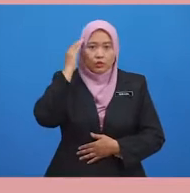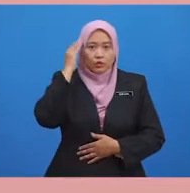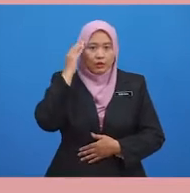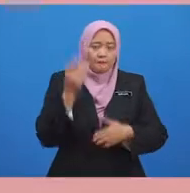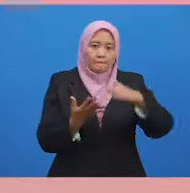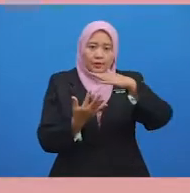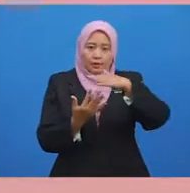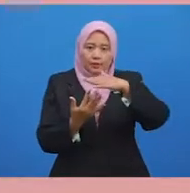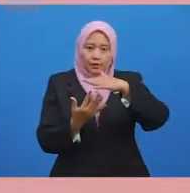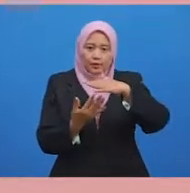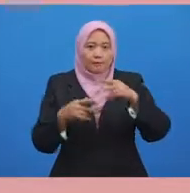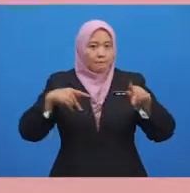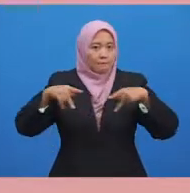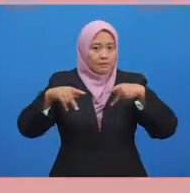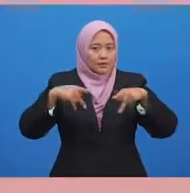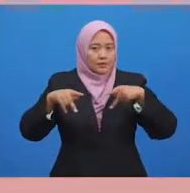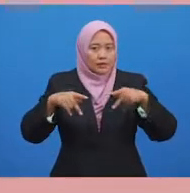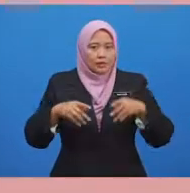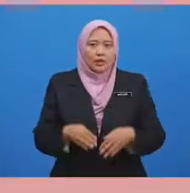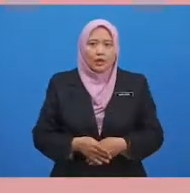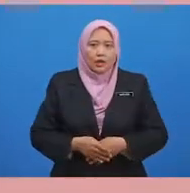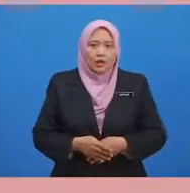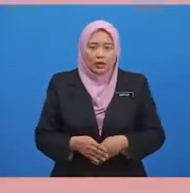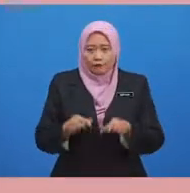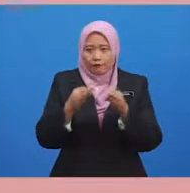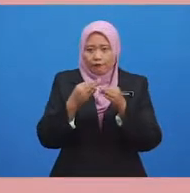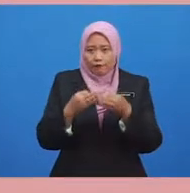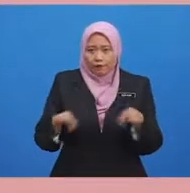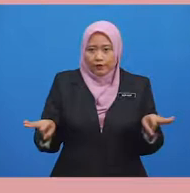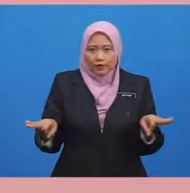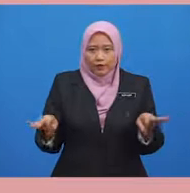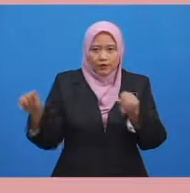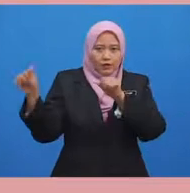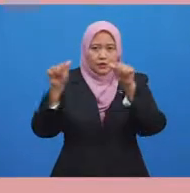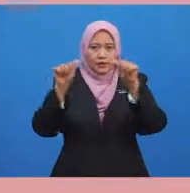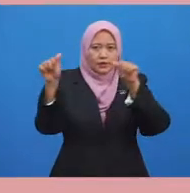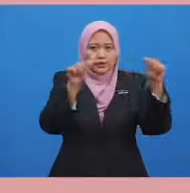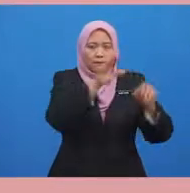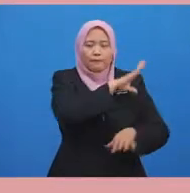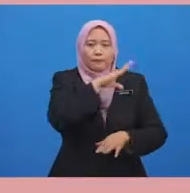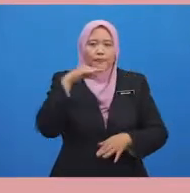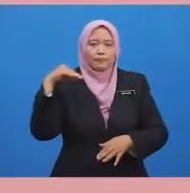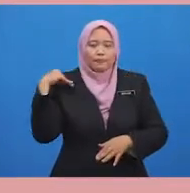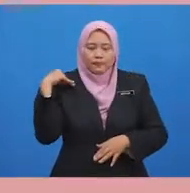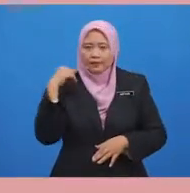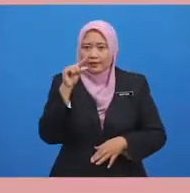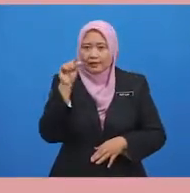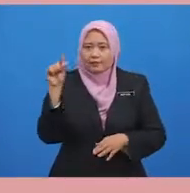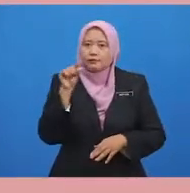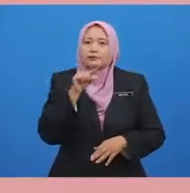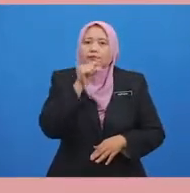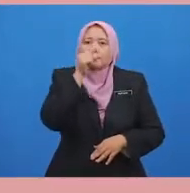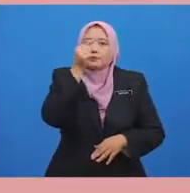pembakaran sampah plastik akan membebaskan bahan pencemar